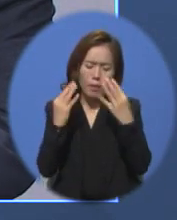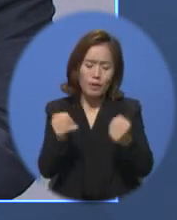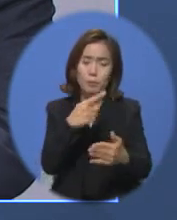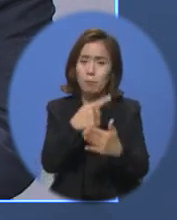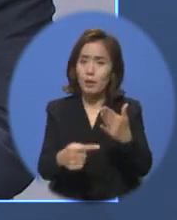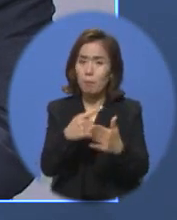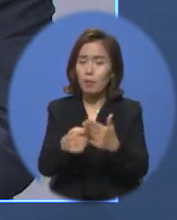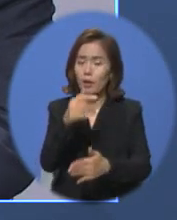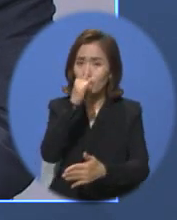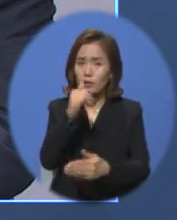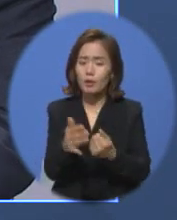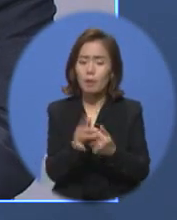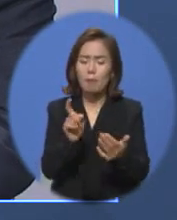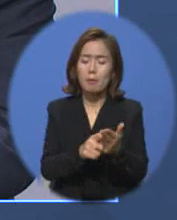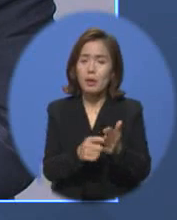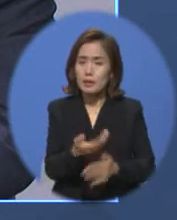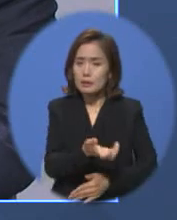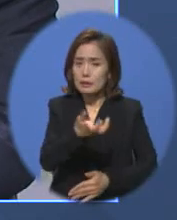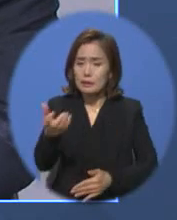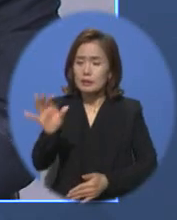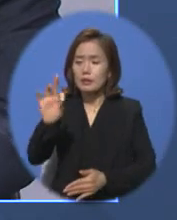오랜기간고통을겪어온임동주민들의